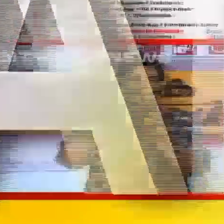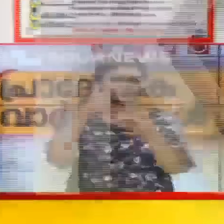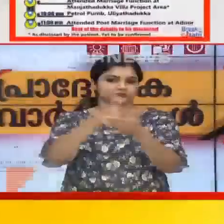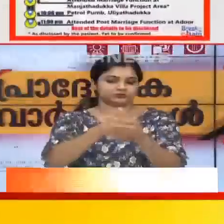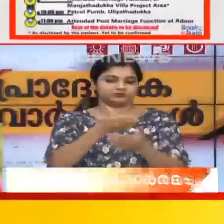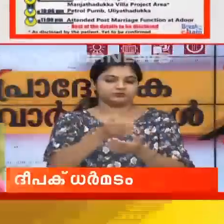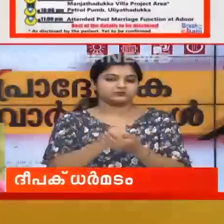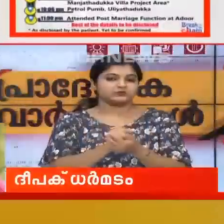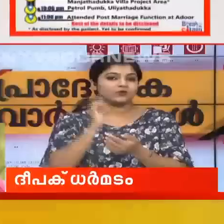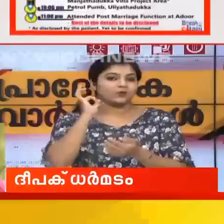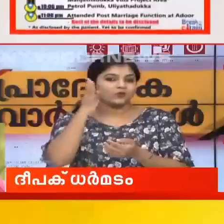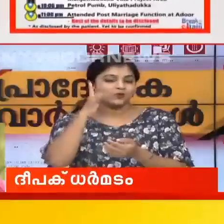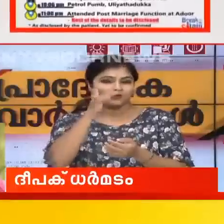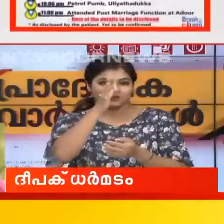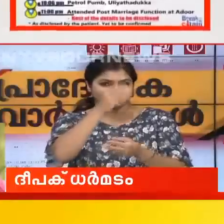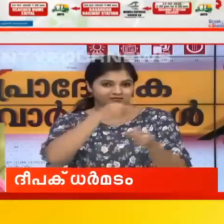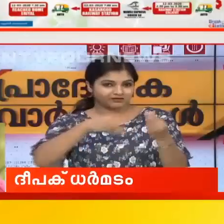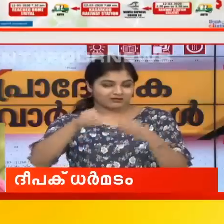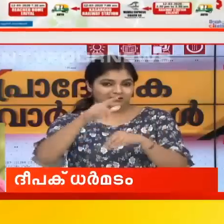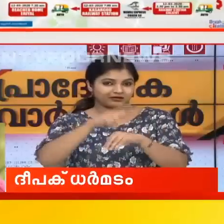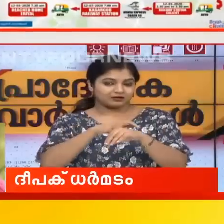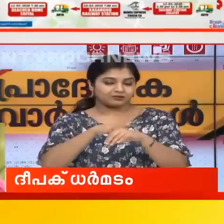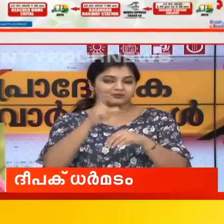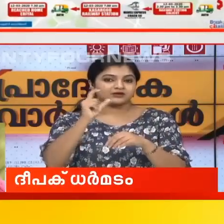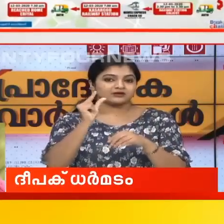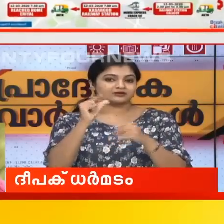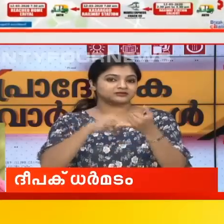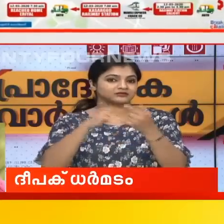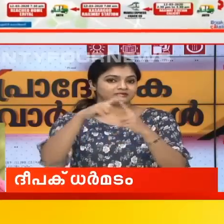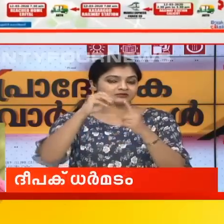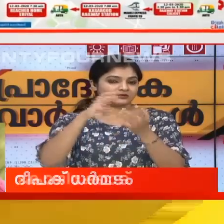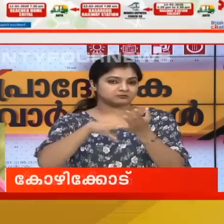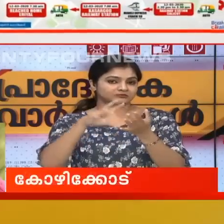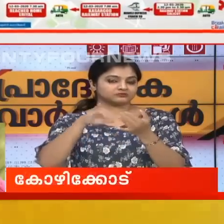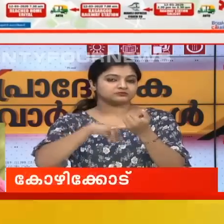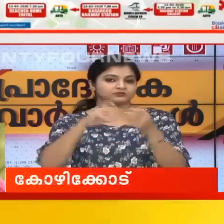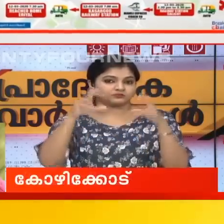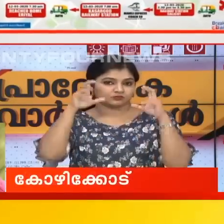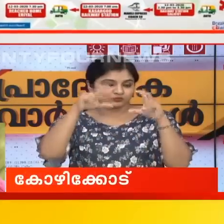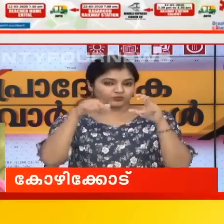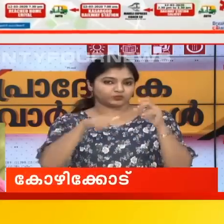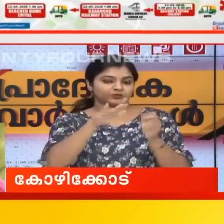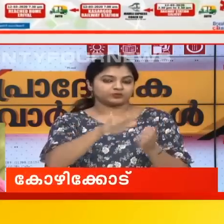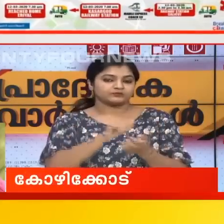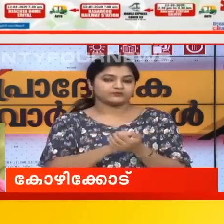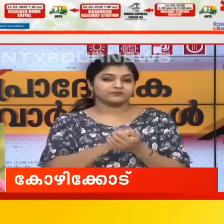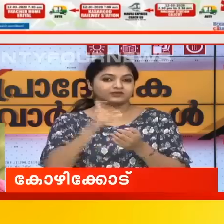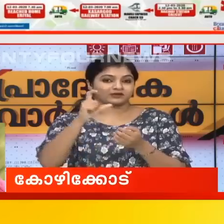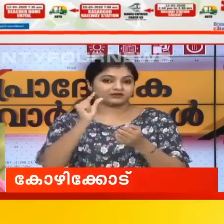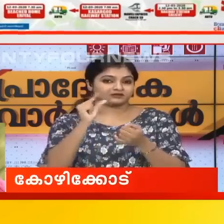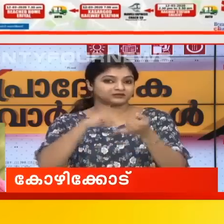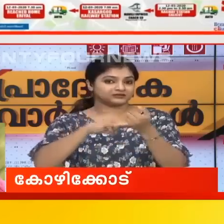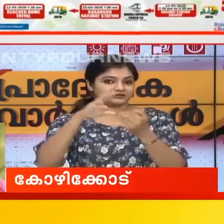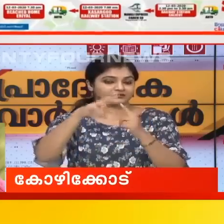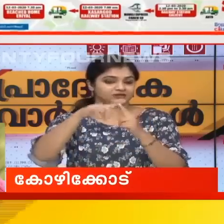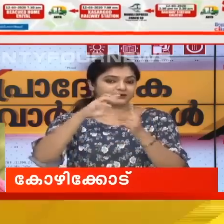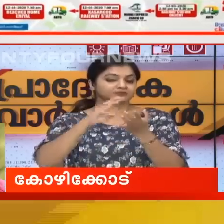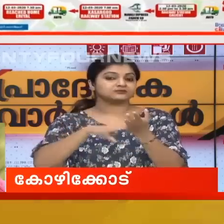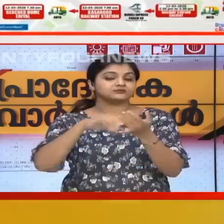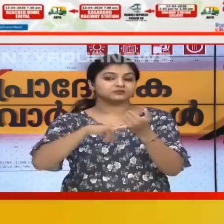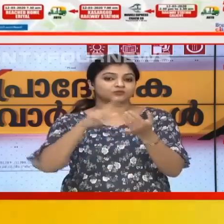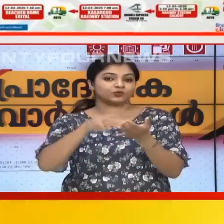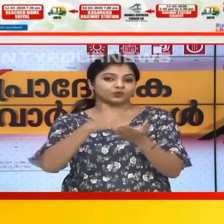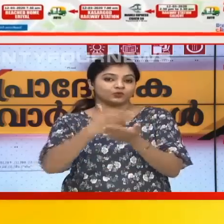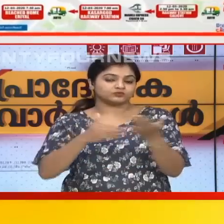സ്വർണ്ണ കള്ളക്കടത്ത് ശ്രമത്തിനിടയിൽ കസ്റ്റംസിന്റെ നിരീക്ഷണത്തിലാണ്. കസ്റ്റംസ് ഇയാൾക്ക് ഇപ്പോൾ നോട്ടീസ് അയച്ചിരിക്കുന്നു, സമൻസ് അയച്ചിരിക്കുന്നു എന്നുള്ളതാണ്